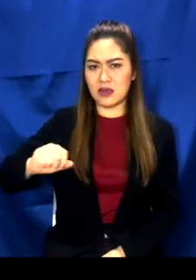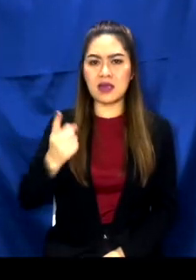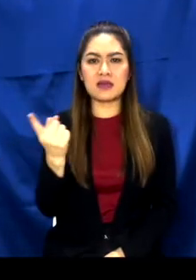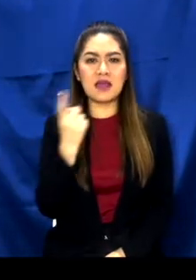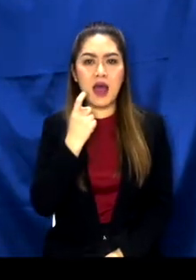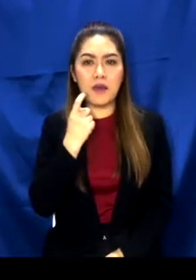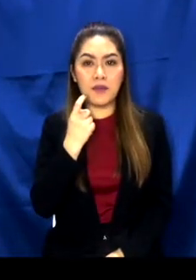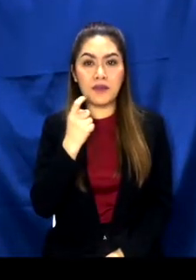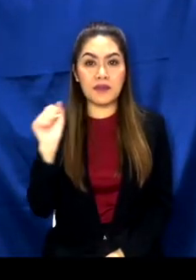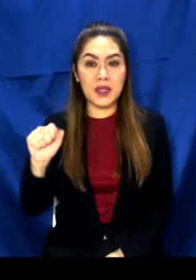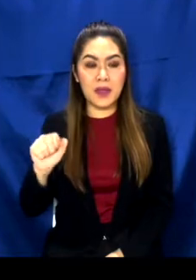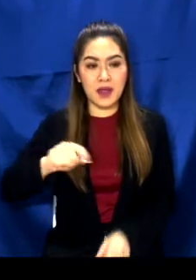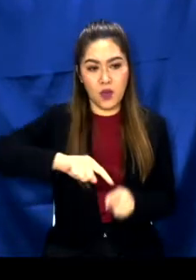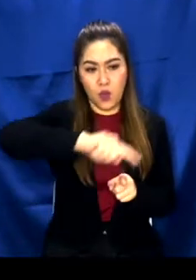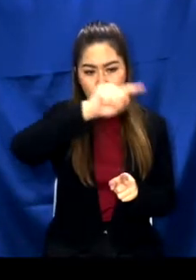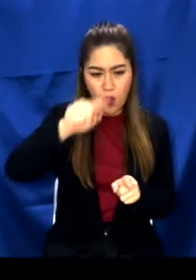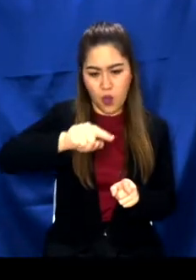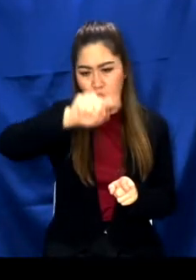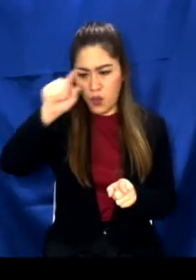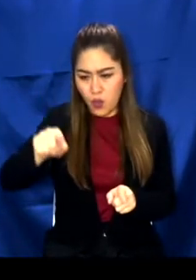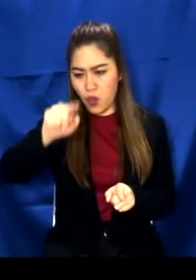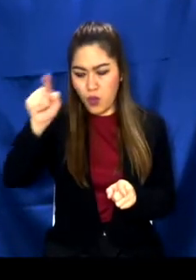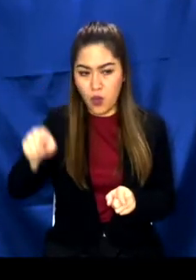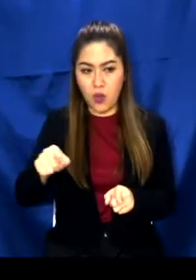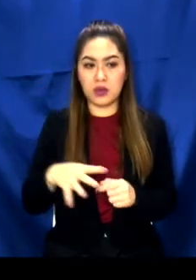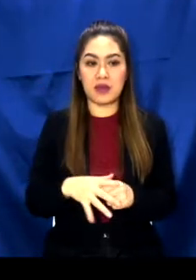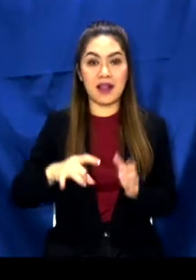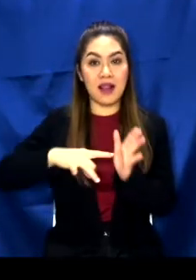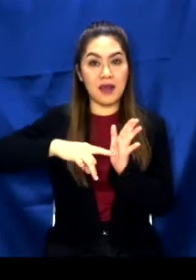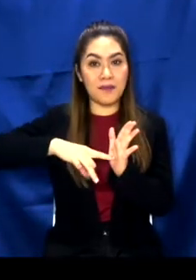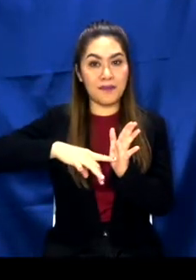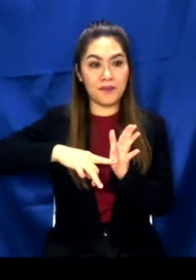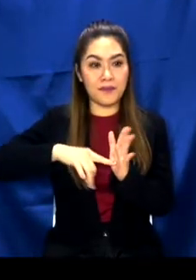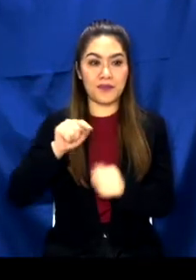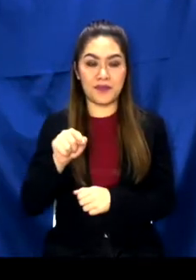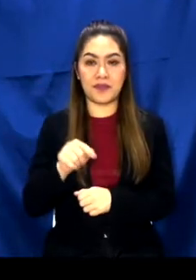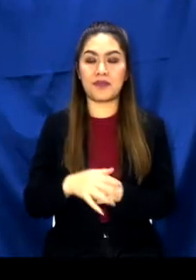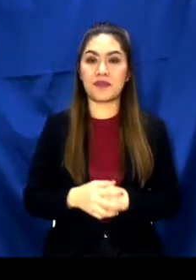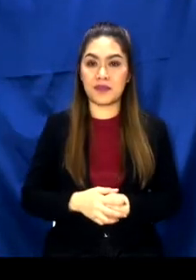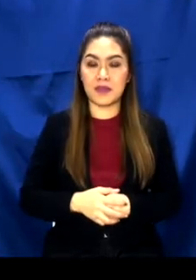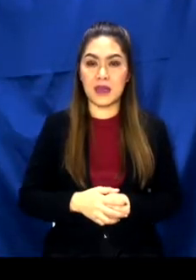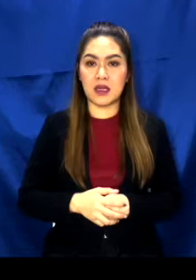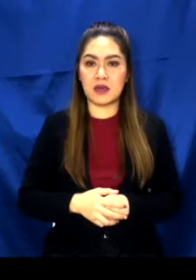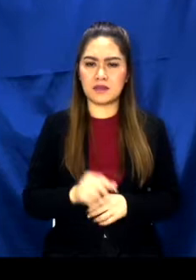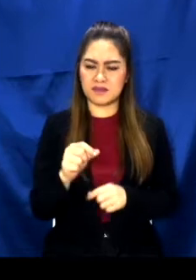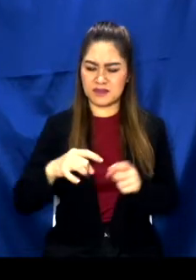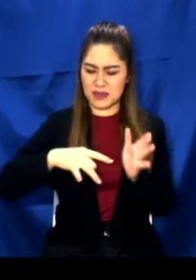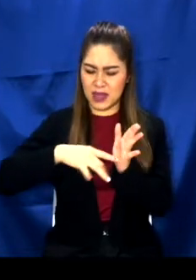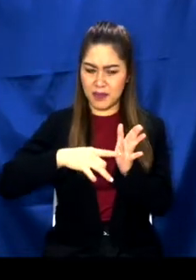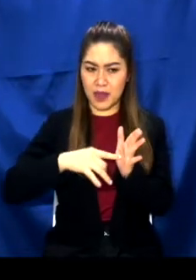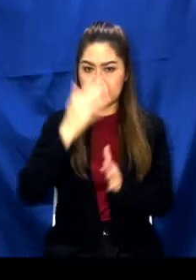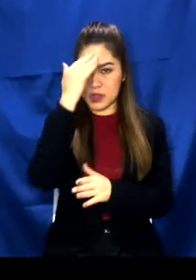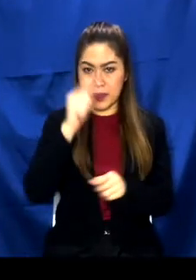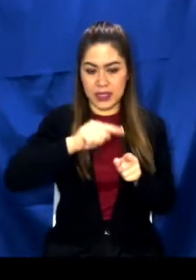งเดี๋ยวเราดูตรงปลายแหลมนี้นะคะตรงปลายแหลมเนี้ยเพราะว่าที่มันแหลมเพราะว่าตรงเนี้ยมันเป็นสี่เหลี่ยม